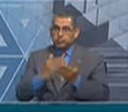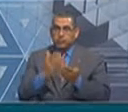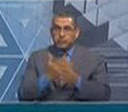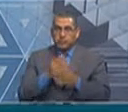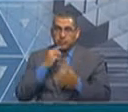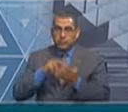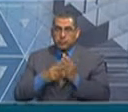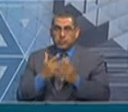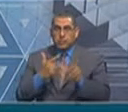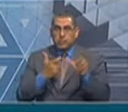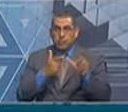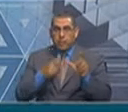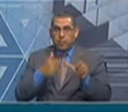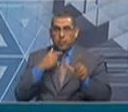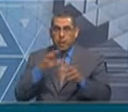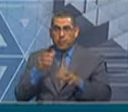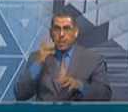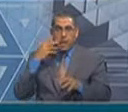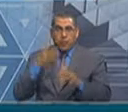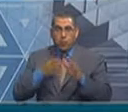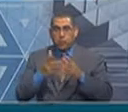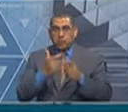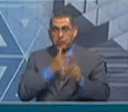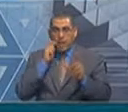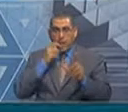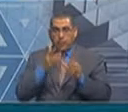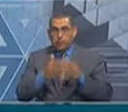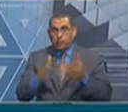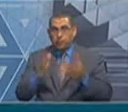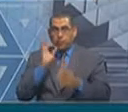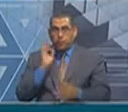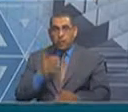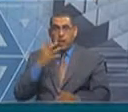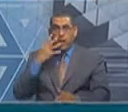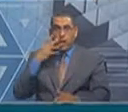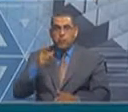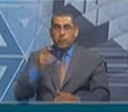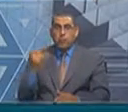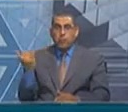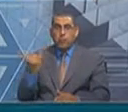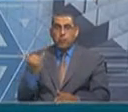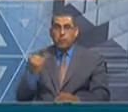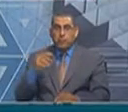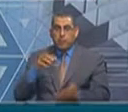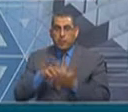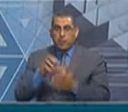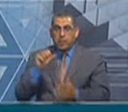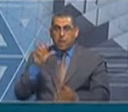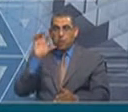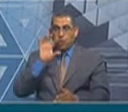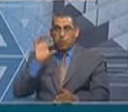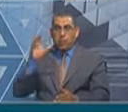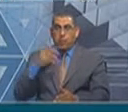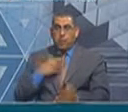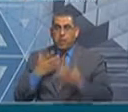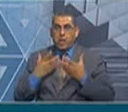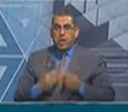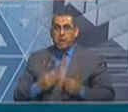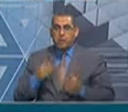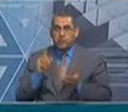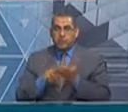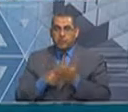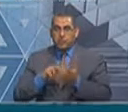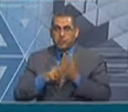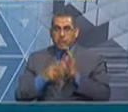تفكيك الأسلحة في الداخل الليبي. أعتقد أن يعني ليبيا تهم الدول الاتحاد الاوروبي، لان امن الحقيقه